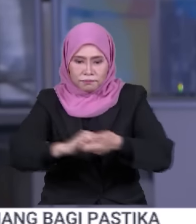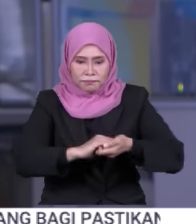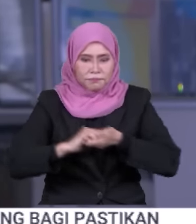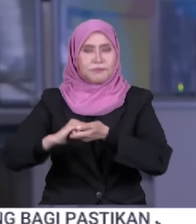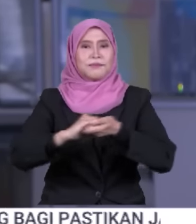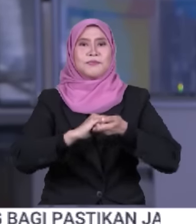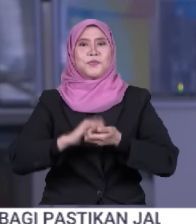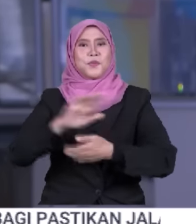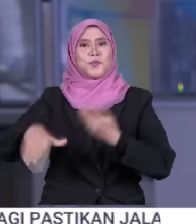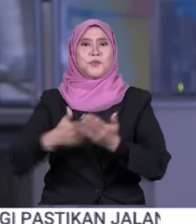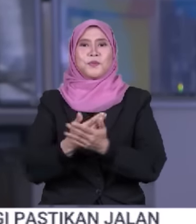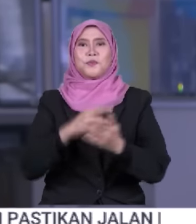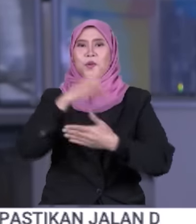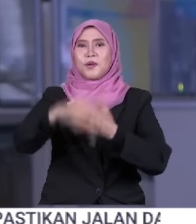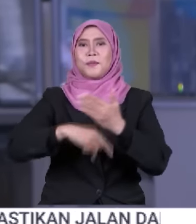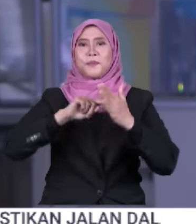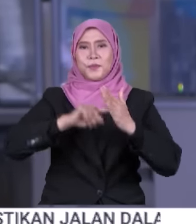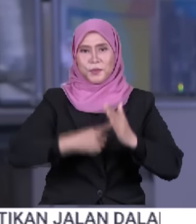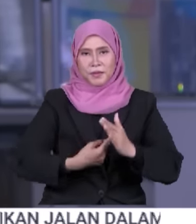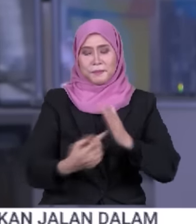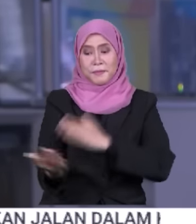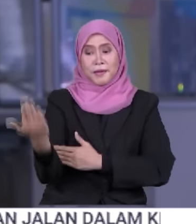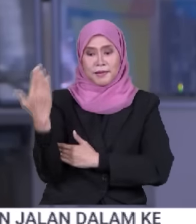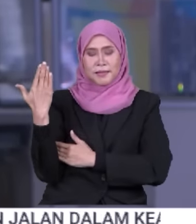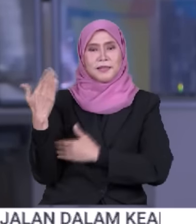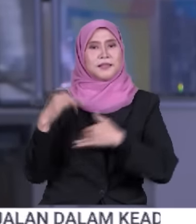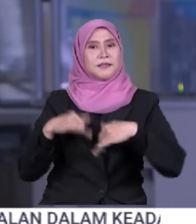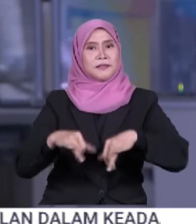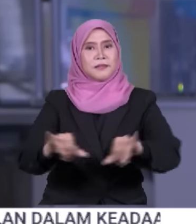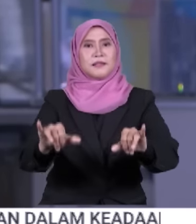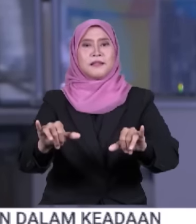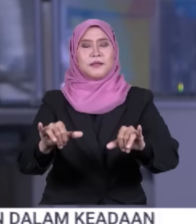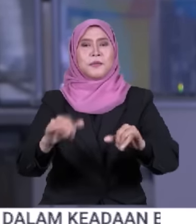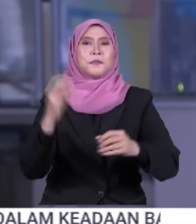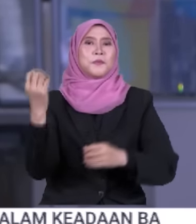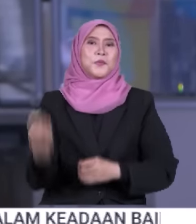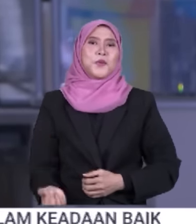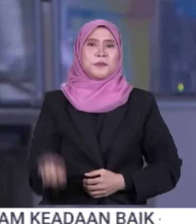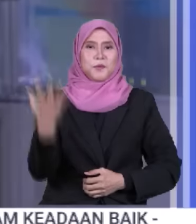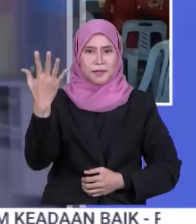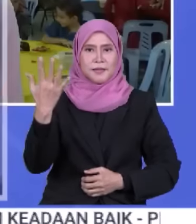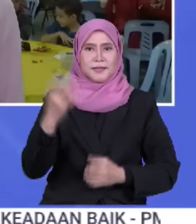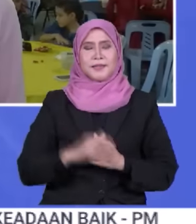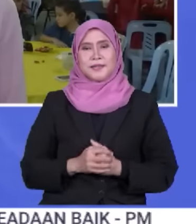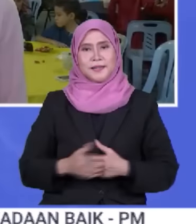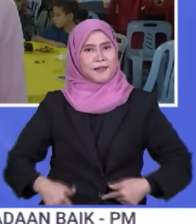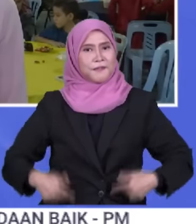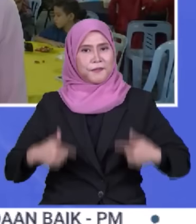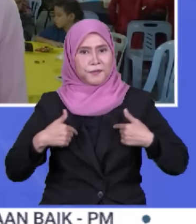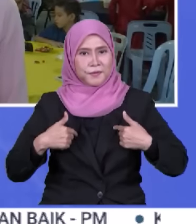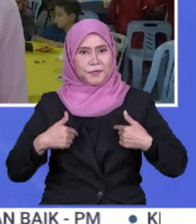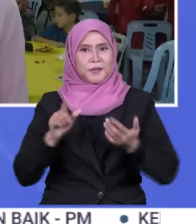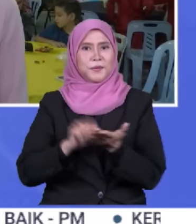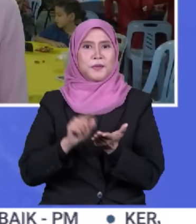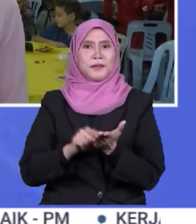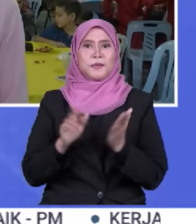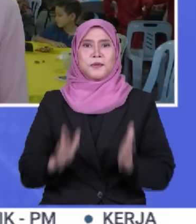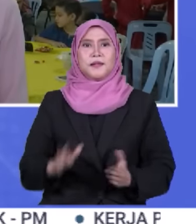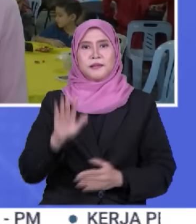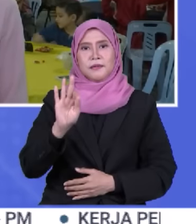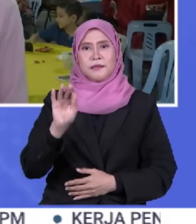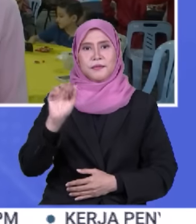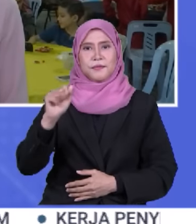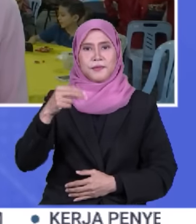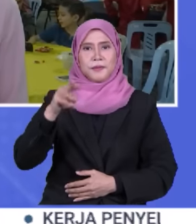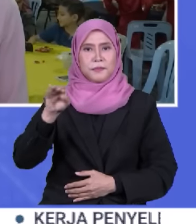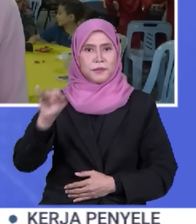pelbagai agensi. Program yang bermula sejak pagi diteruskan dengan majlis berbuka puasa. Kita langsung bersama wartawan Fahmi Mohd Noor. Fahmi,